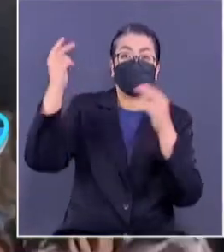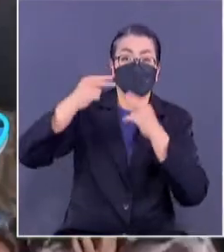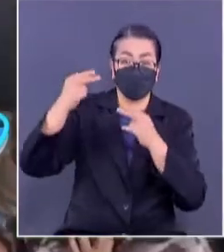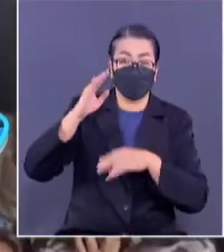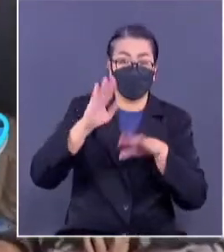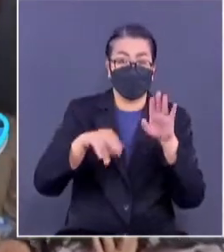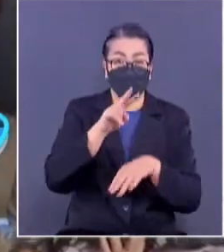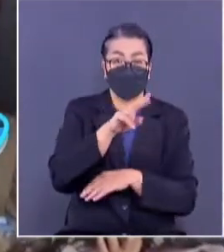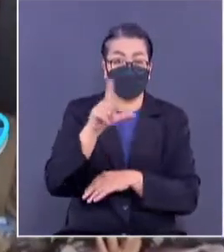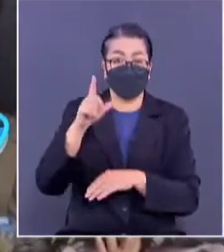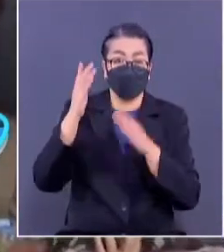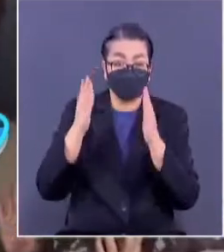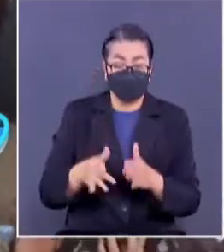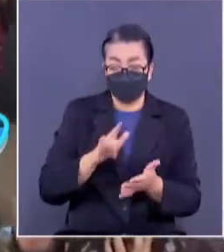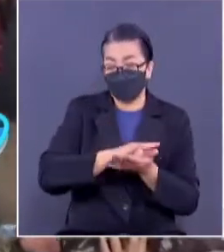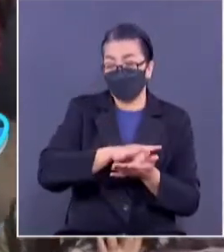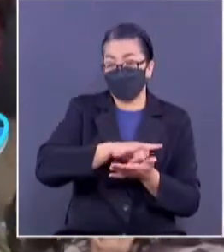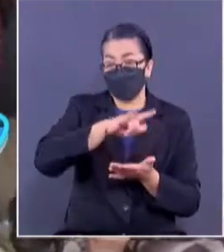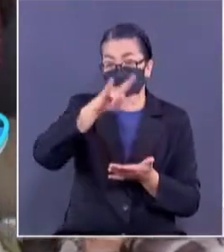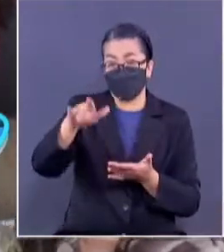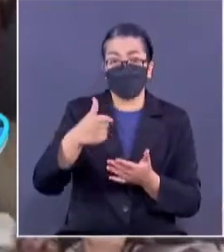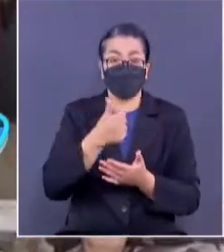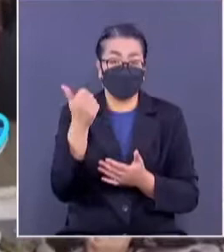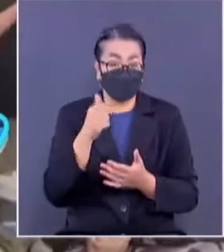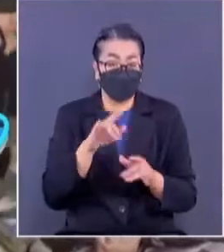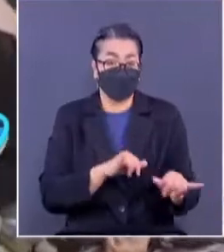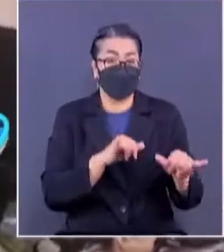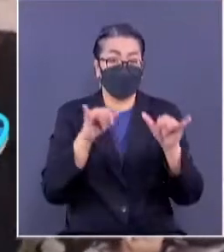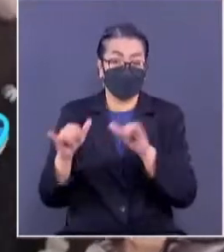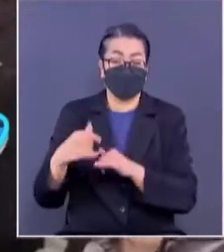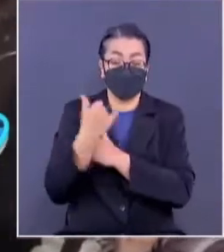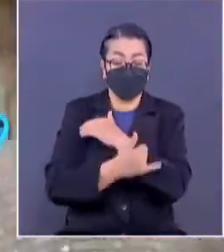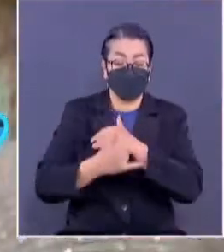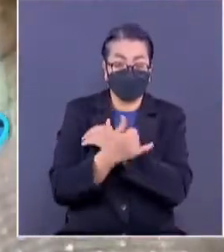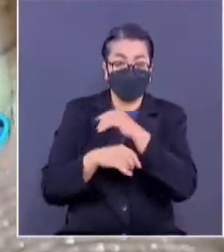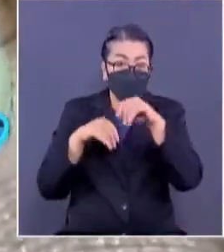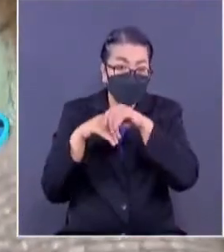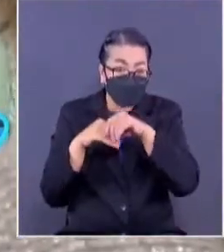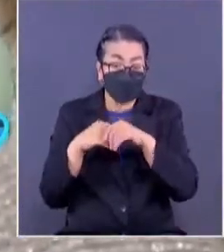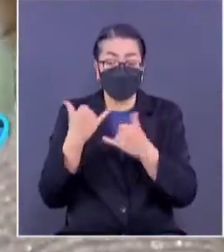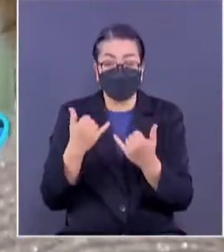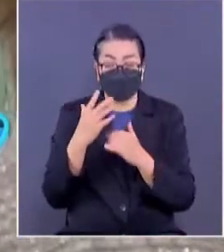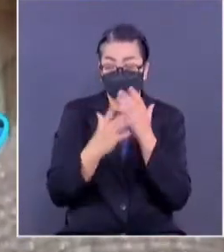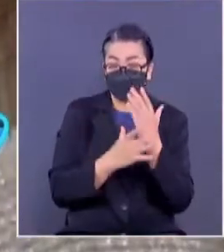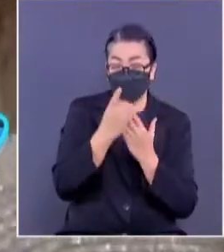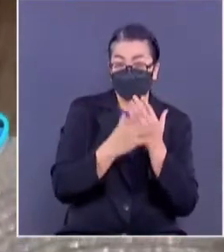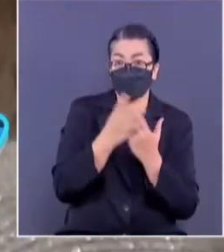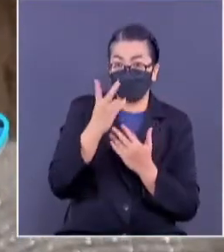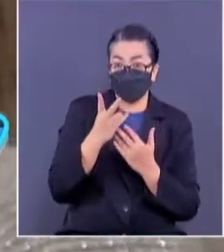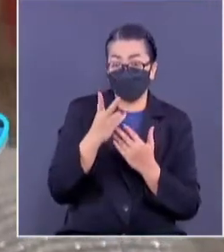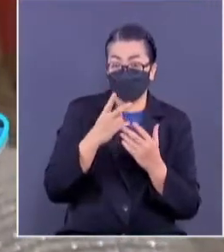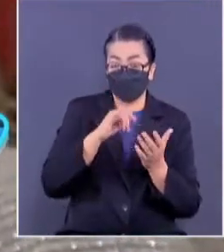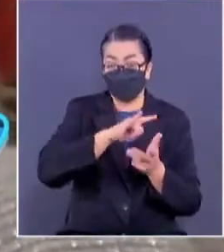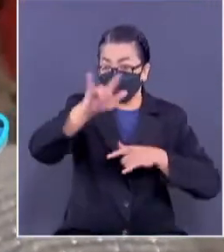กว่า 2ล้านคนหรือคิดเป็นประมาณ 4.5เปอร์เซ็นต์ของประชากรทั้งหมดในช่วงเวลาที่ไม่ถึง 2สัปดาห์หลังจากที่